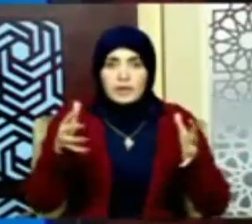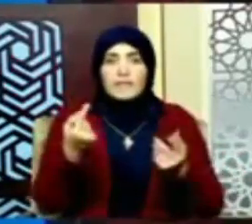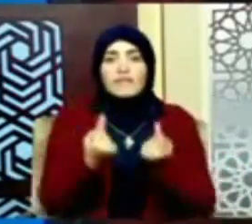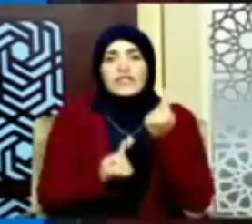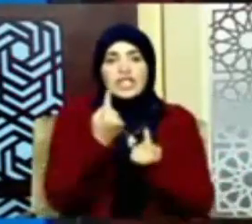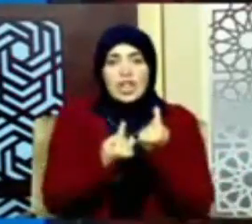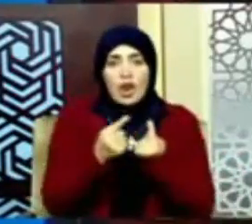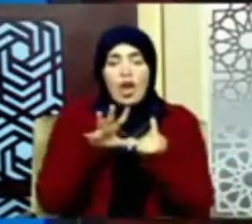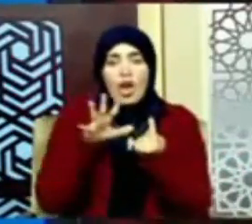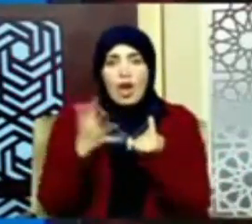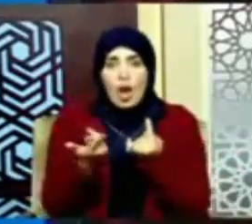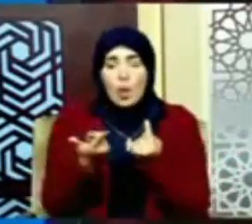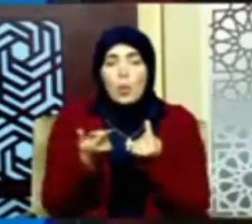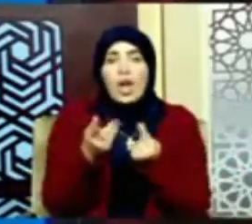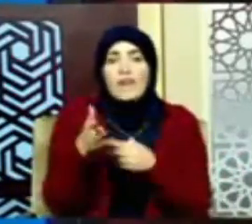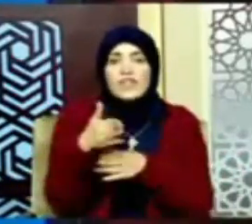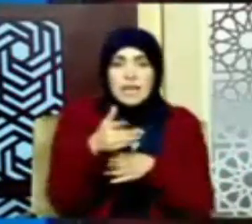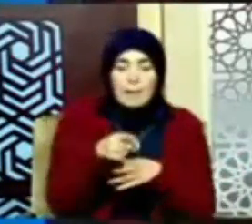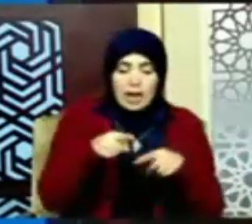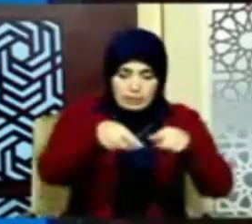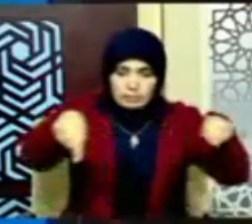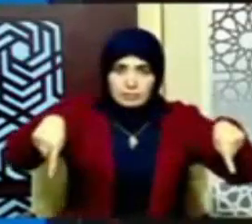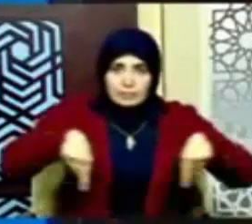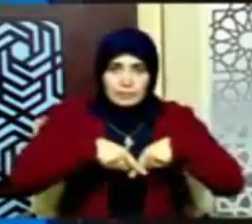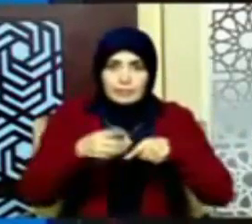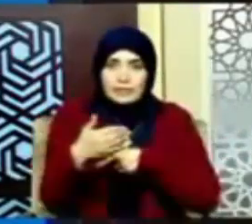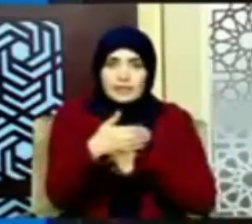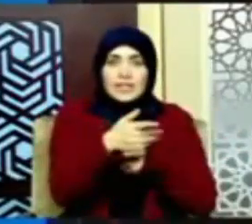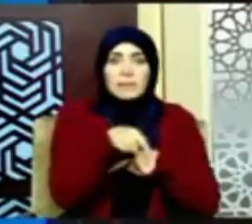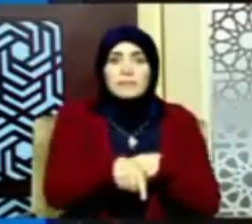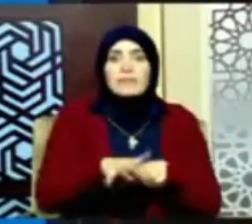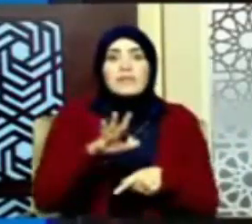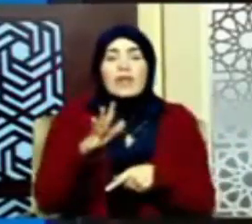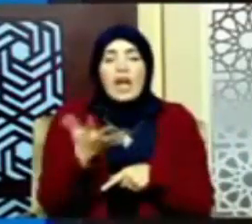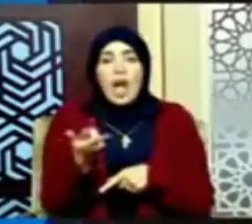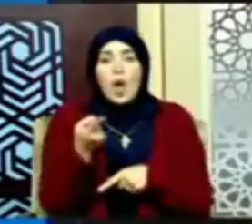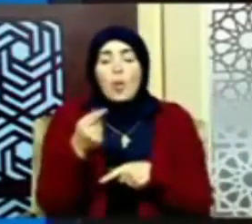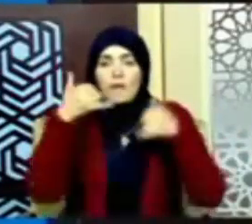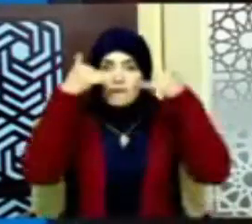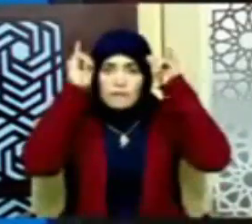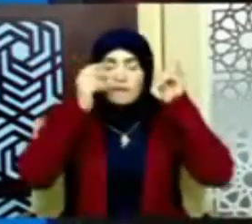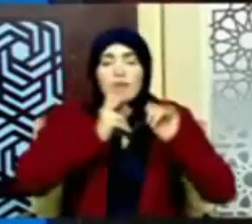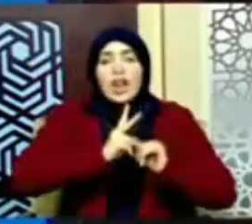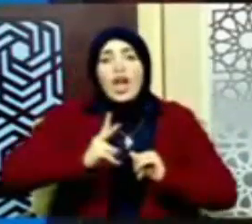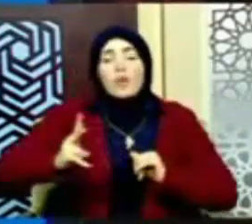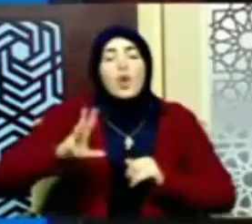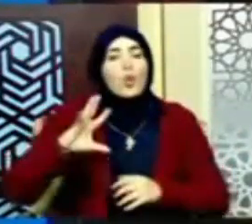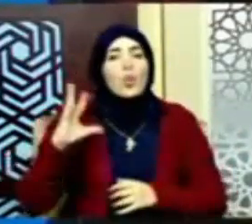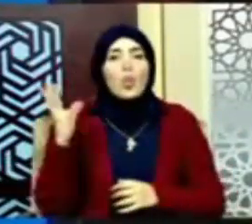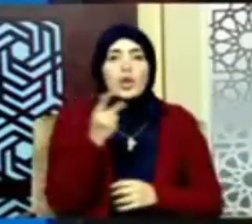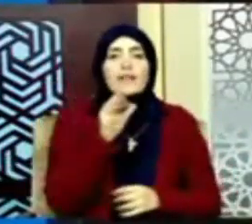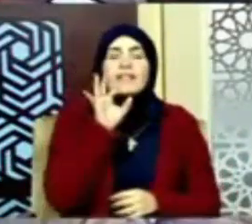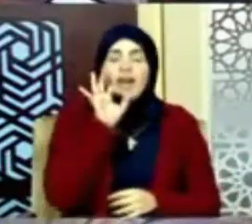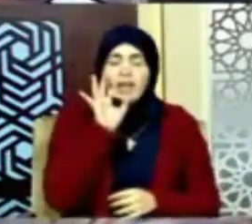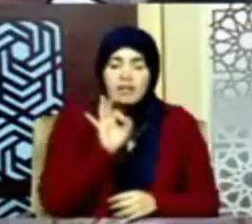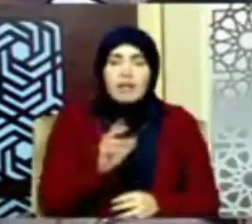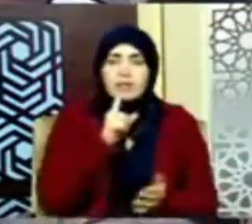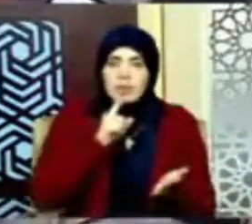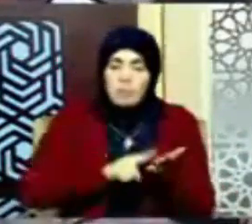مجال الإنتاج الزراعي السمكي أم في مجال الإنتاج الحيواني. كل ذلك